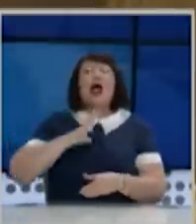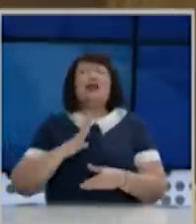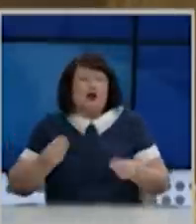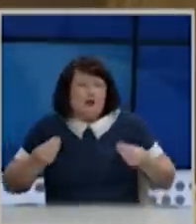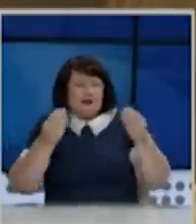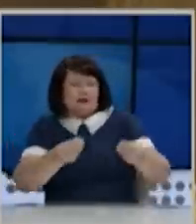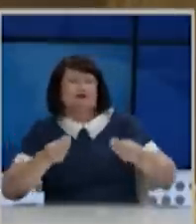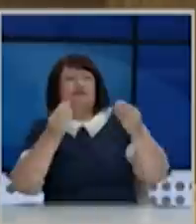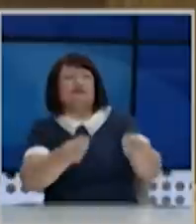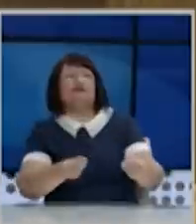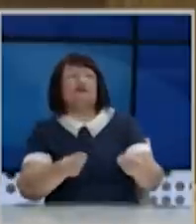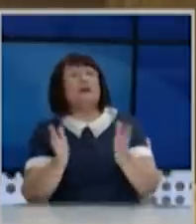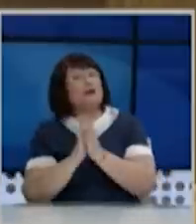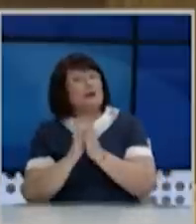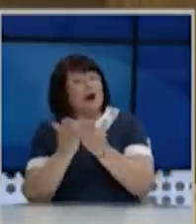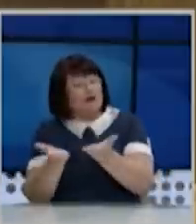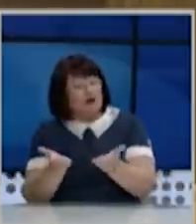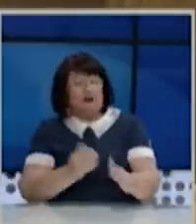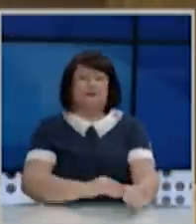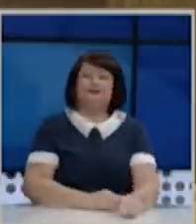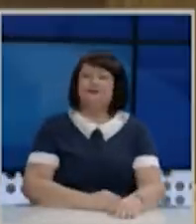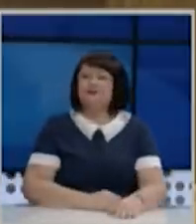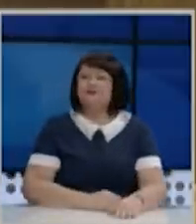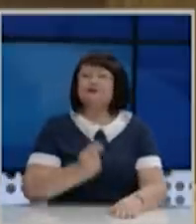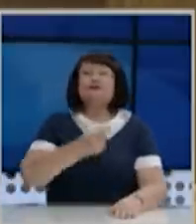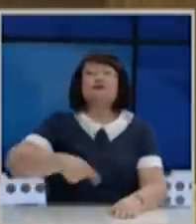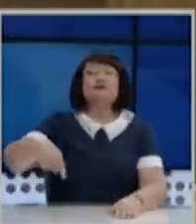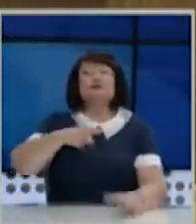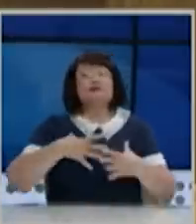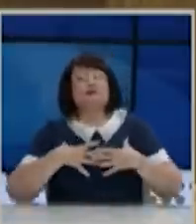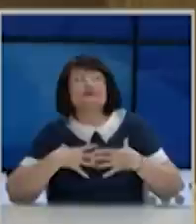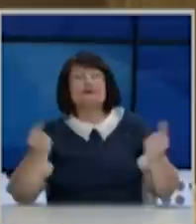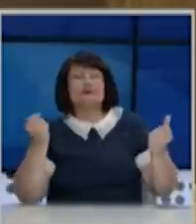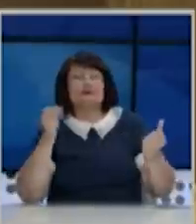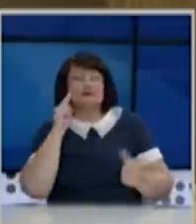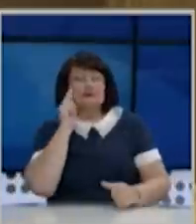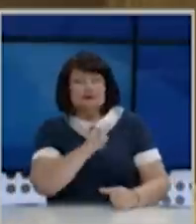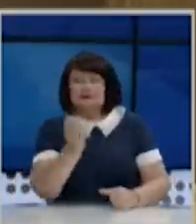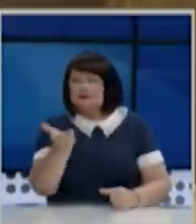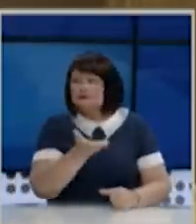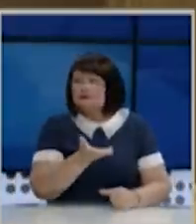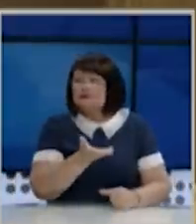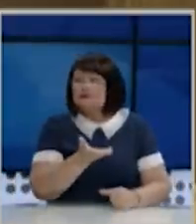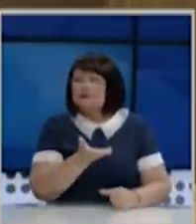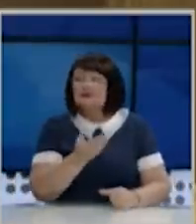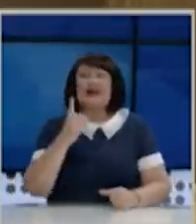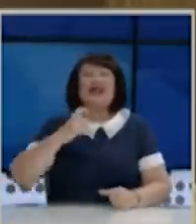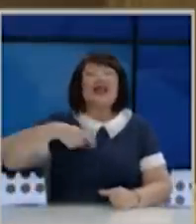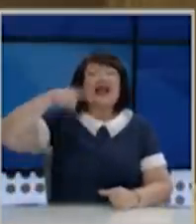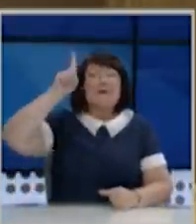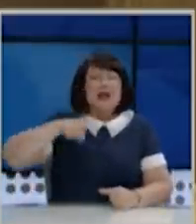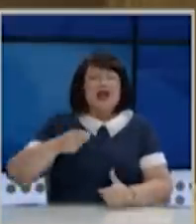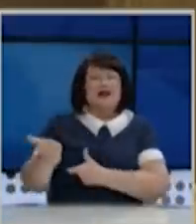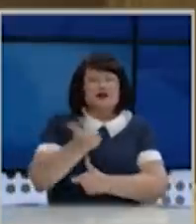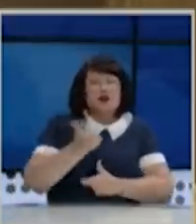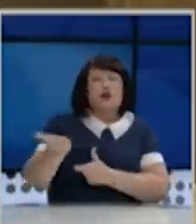αυτό είναι πάρα πολύ θετικό. Όλοι μας νιώσαμε αγανάκτηση, τους είδαμε, τους φέρατε 10 μέρες μάχη